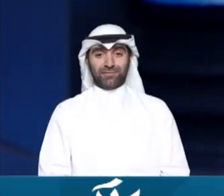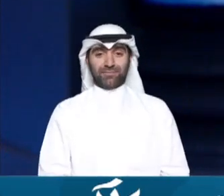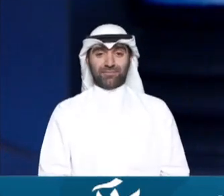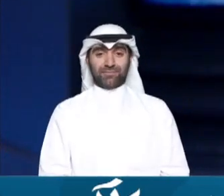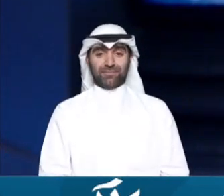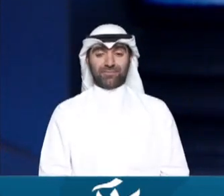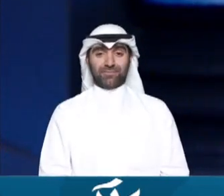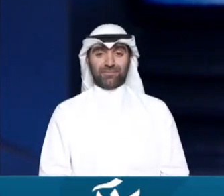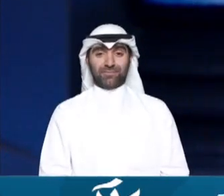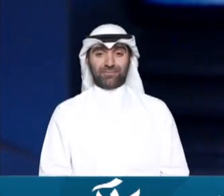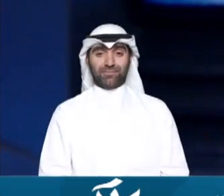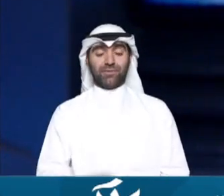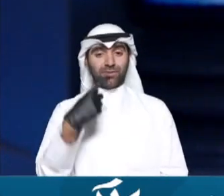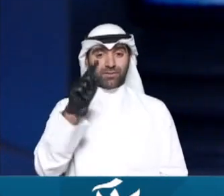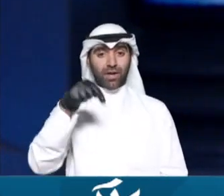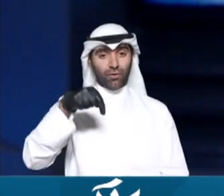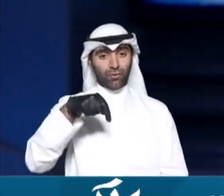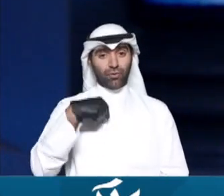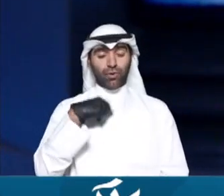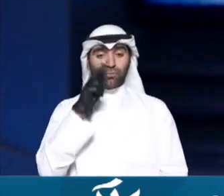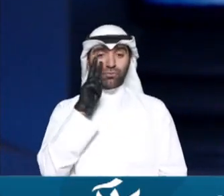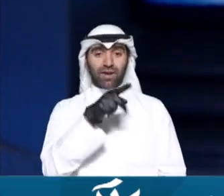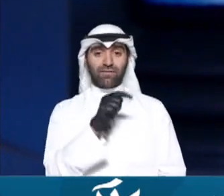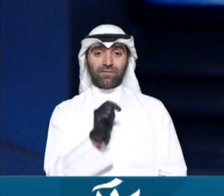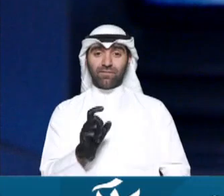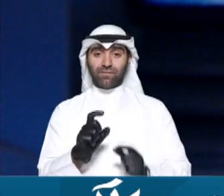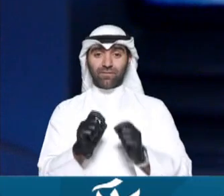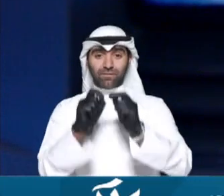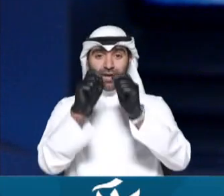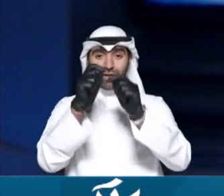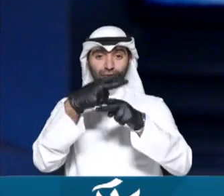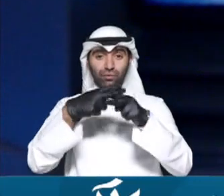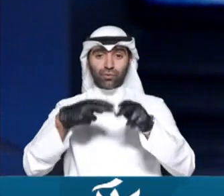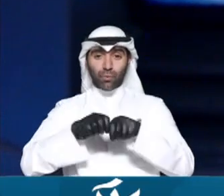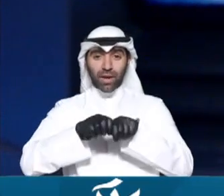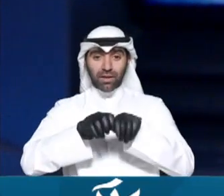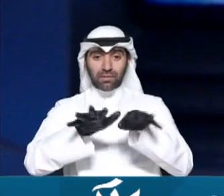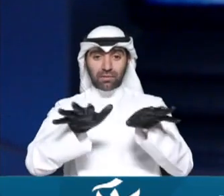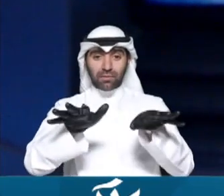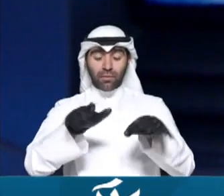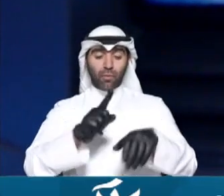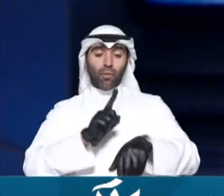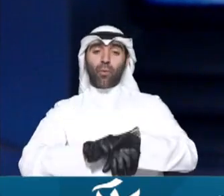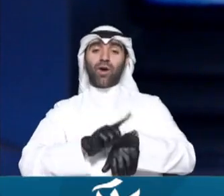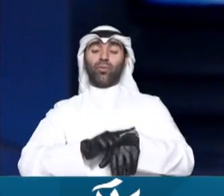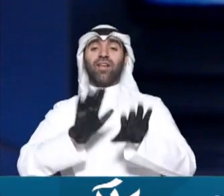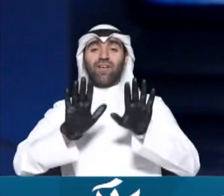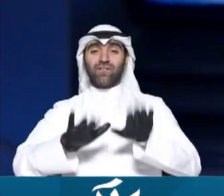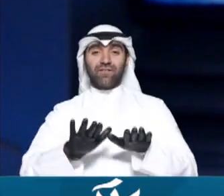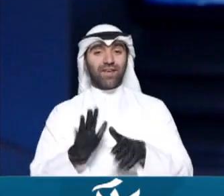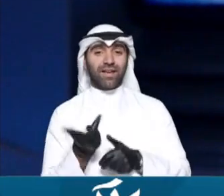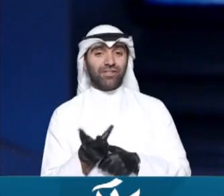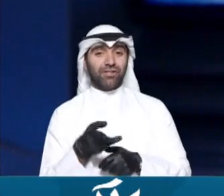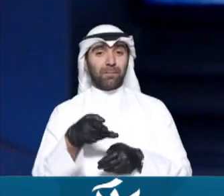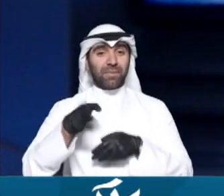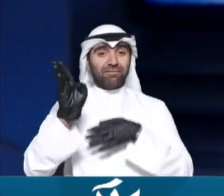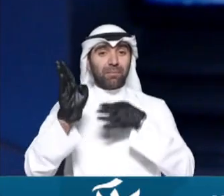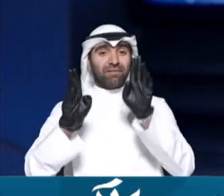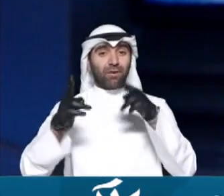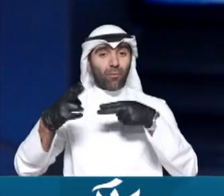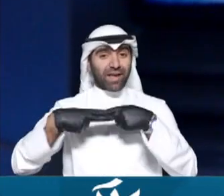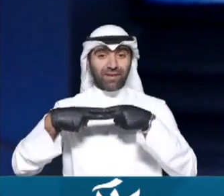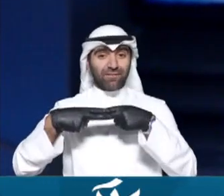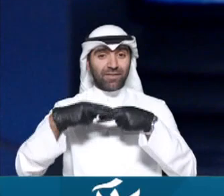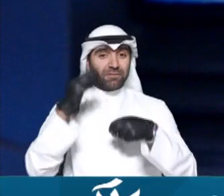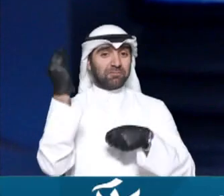الفيروس يعني أتاح لنا وقت كبير الحقيقة لإعادة التفكير وأيضا إعادة يعني حساباتنا وأوراقنا من جديد.